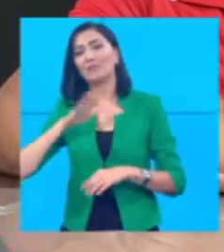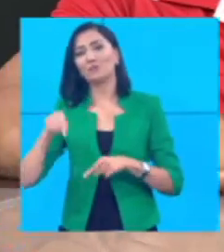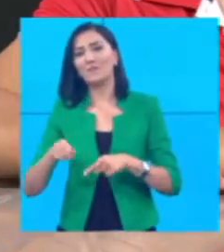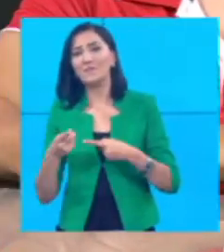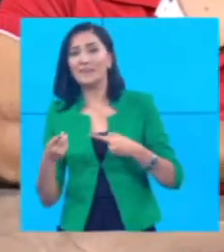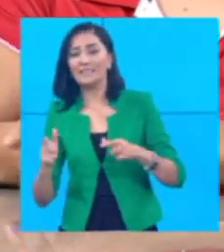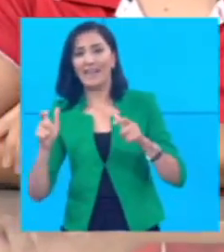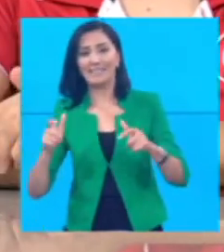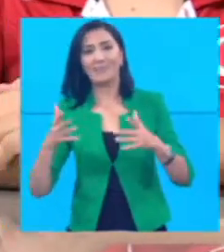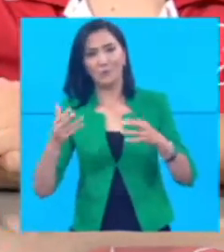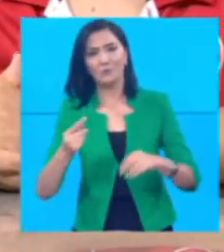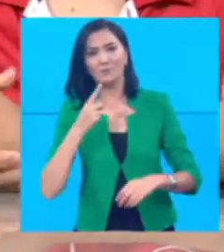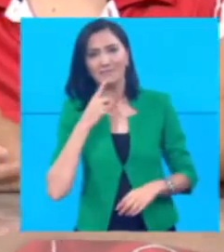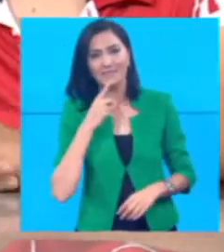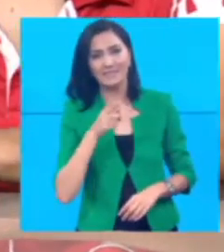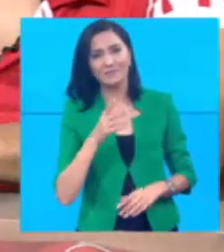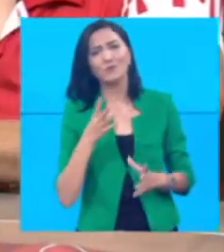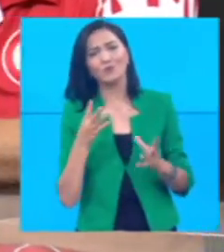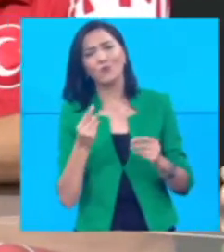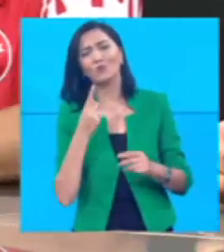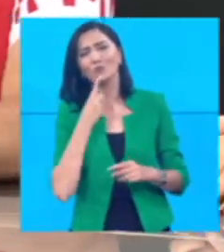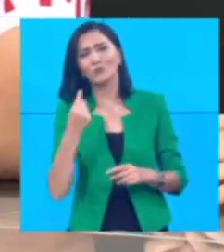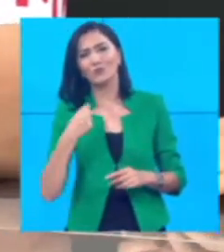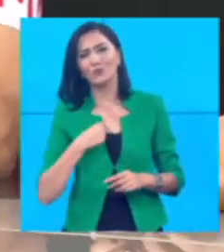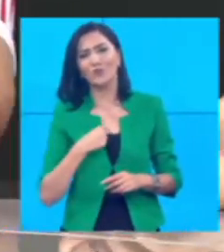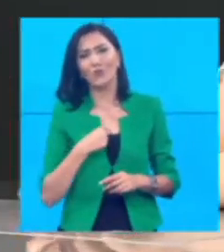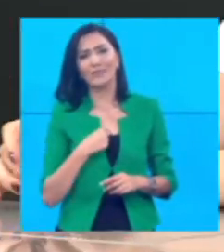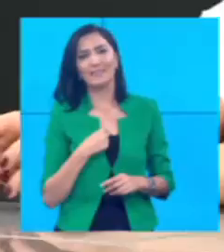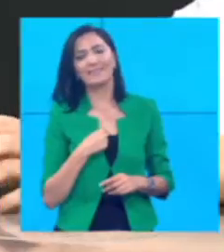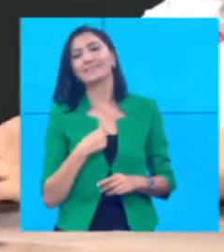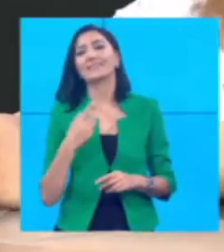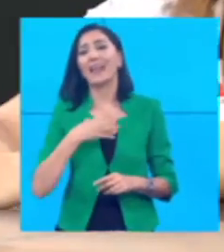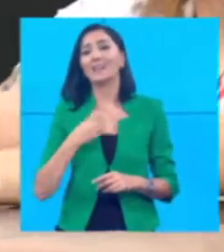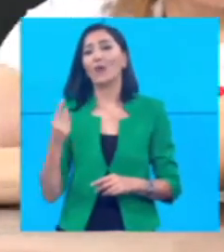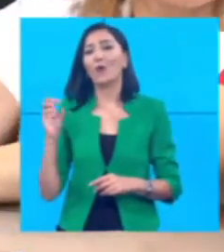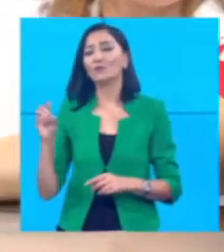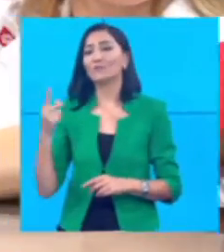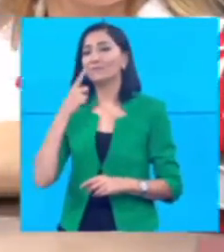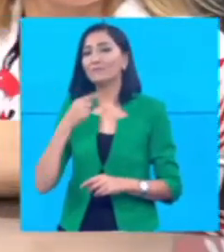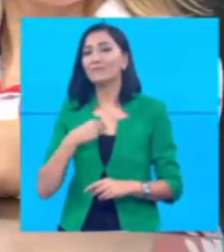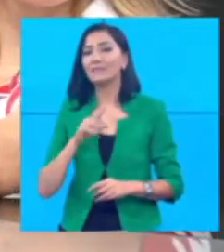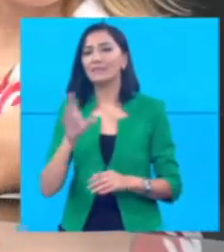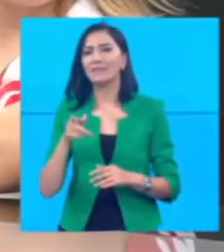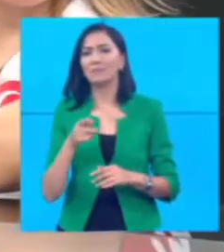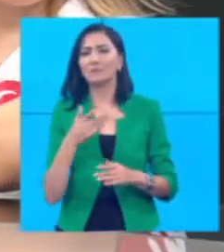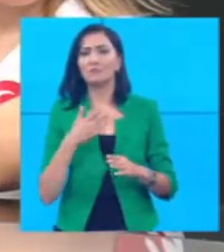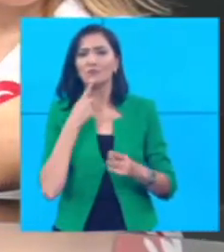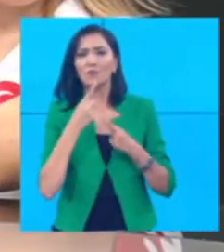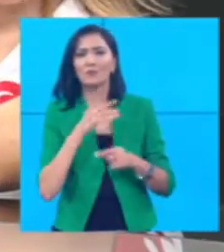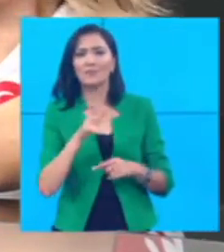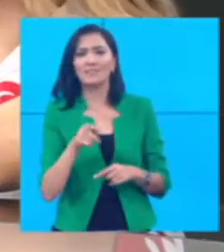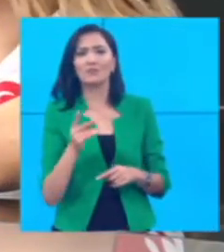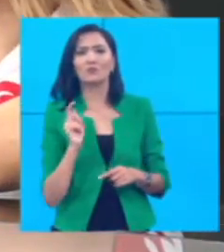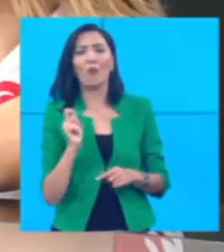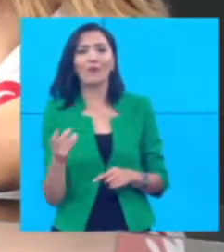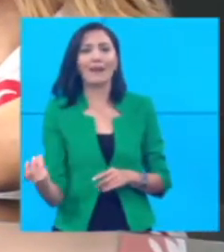daha farklı yerlerde olabilirdim, evet. Hedeflerim farklı olabilirdi. Çok söyledi işte ben. Ettim aslında. Evet, söyledi. Yani seninle ilgili bazı söylentiler de var.